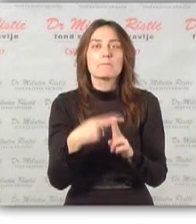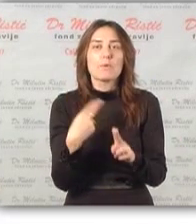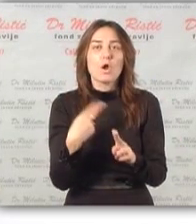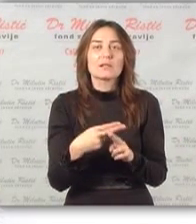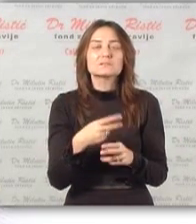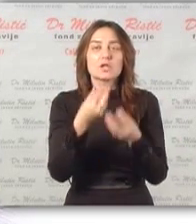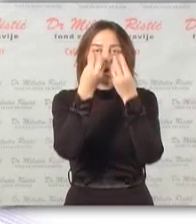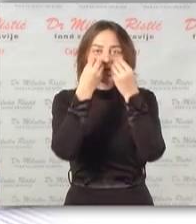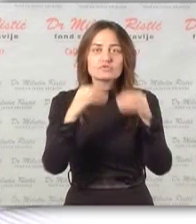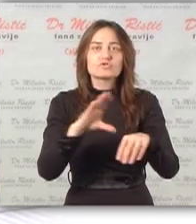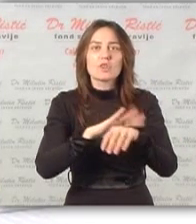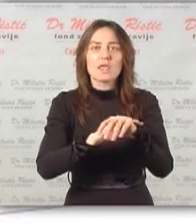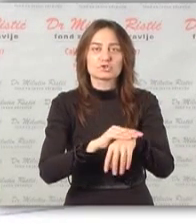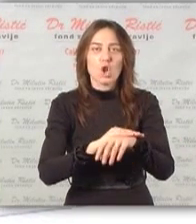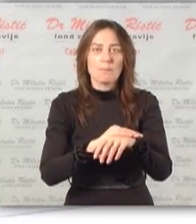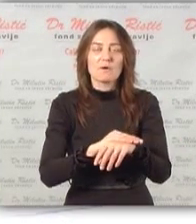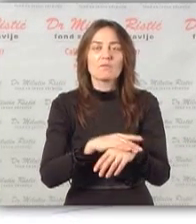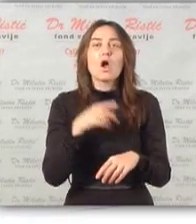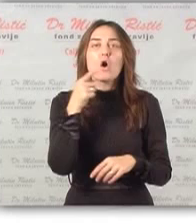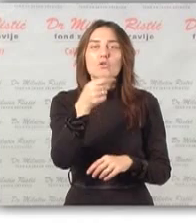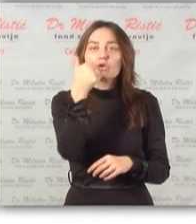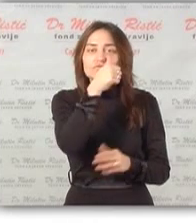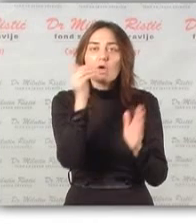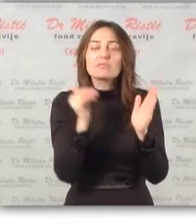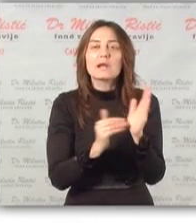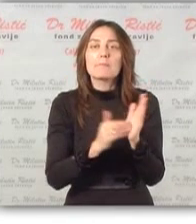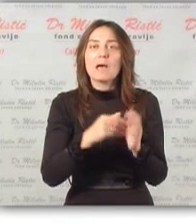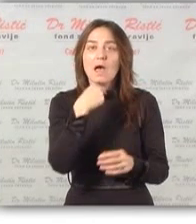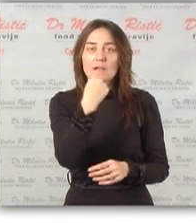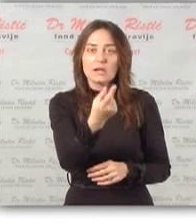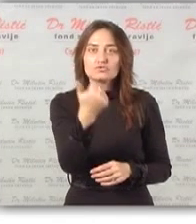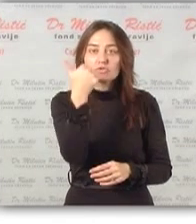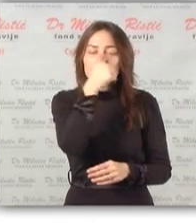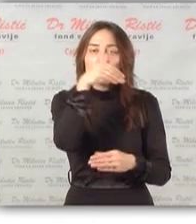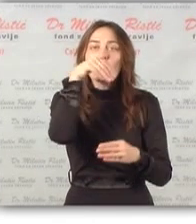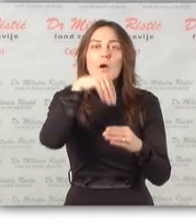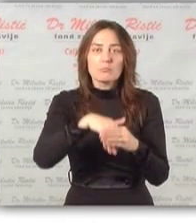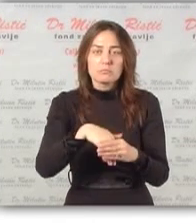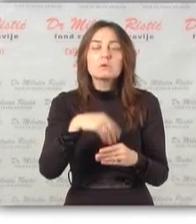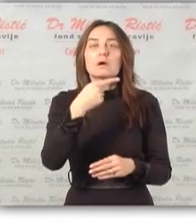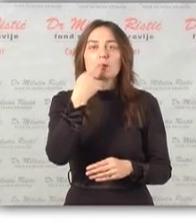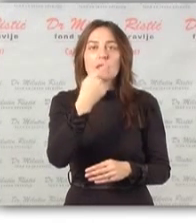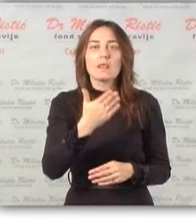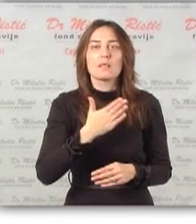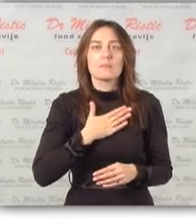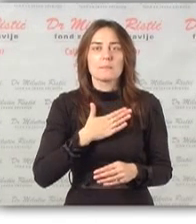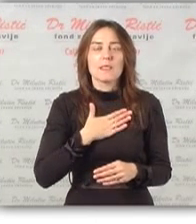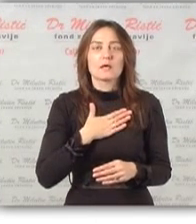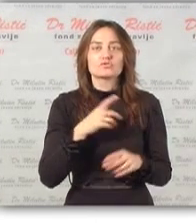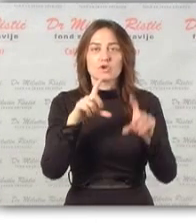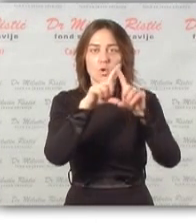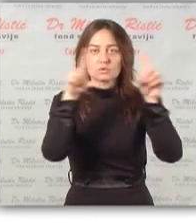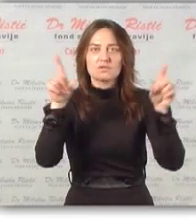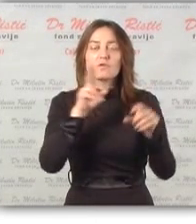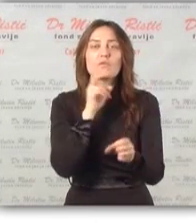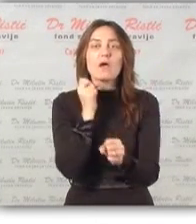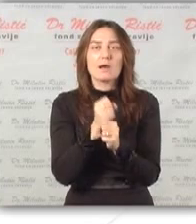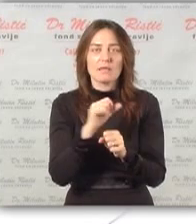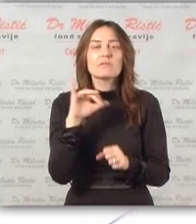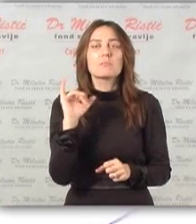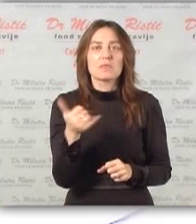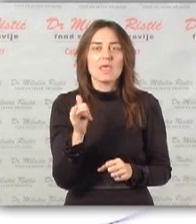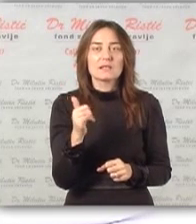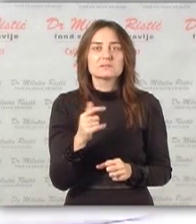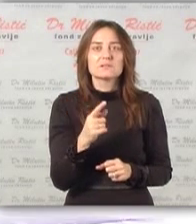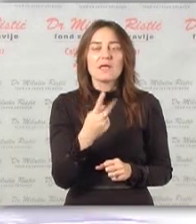intenziteta bolesti i oštećenja zglobova. Ono što treba naglasiti i što je suština izlaganja našeg ustanove u kojoj